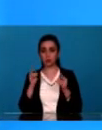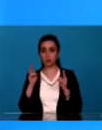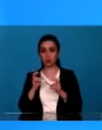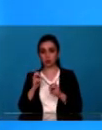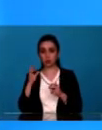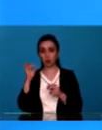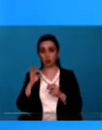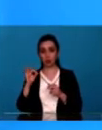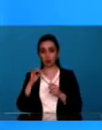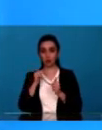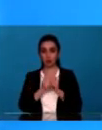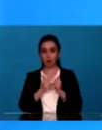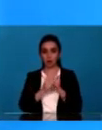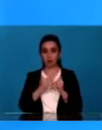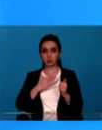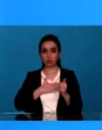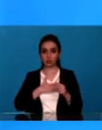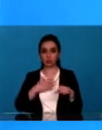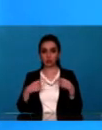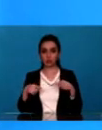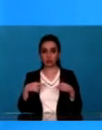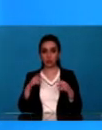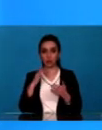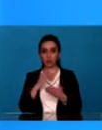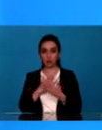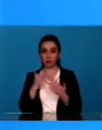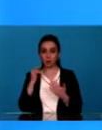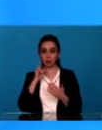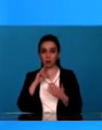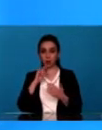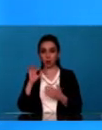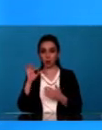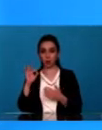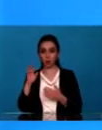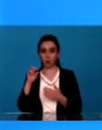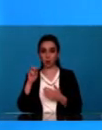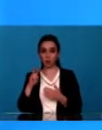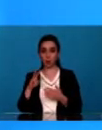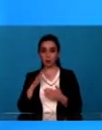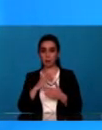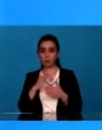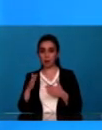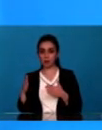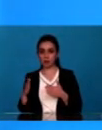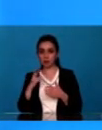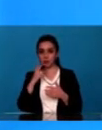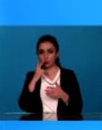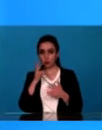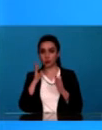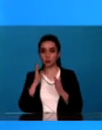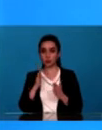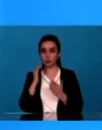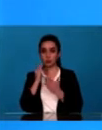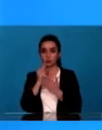То есть каждый как бы наш футболист будет иметь пока 0 баллов. А в процессе мы будем из выбранного